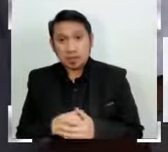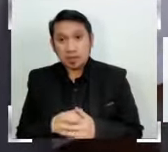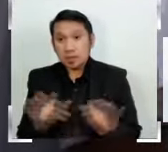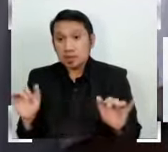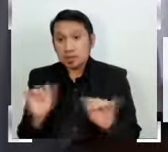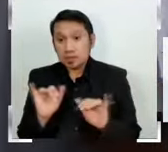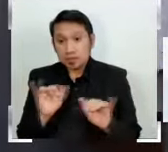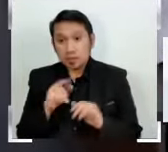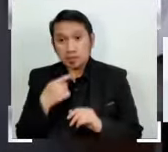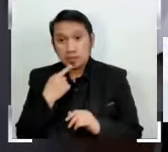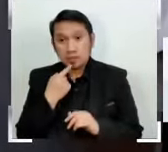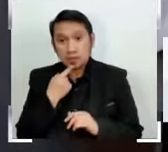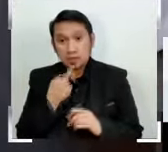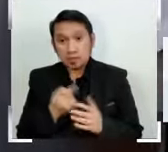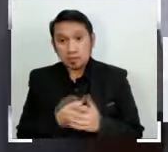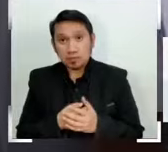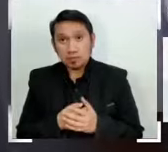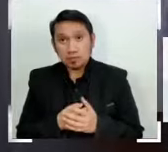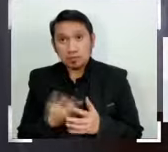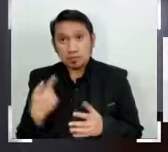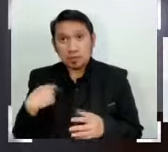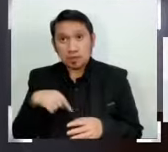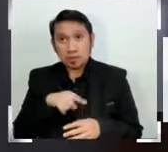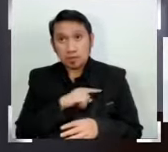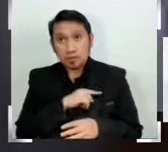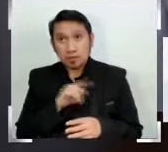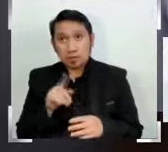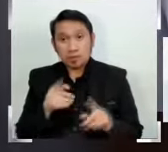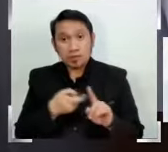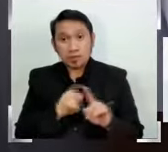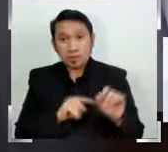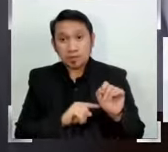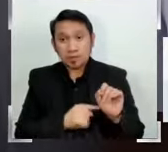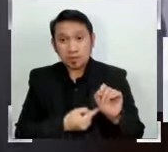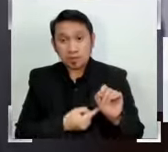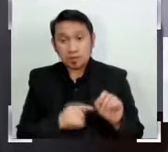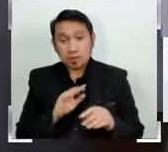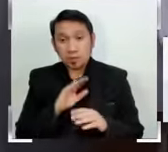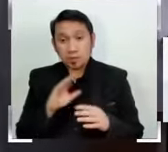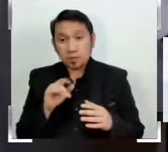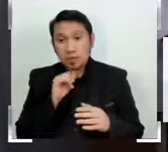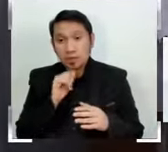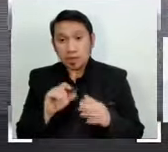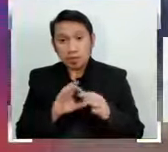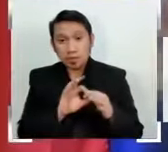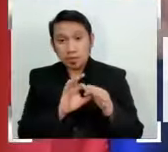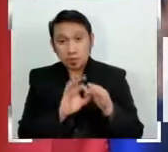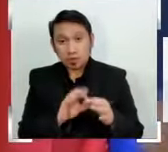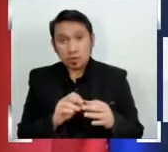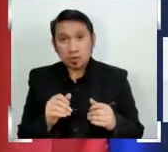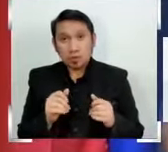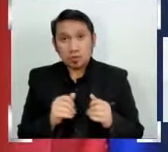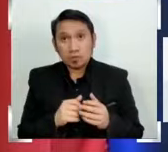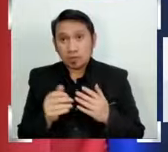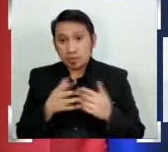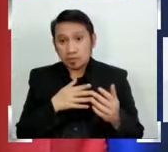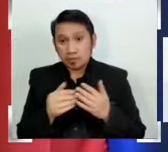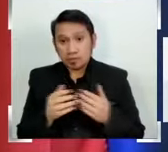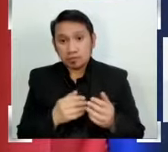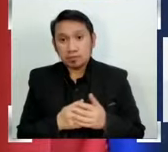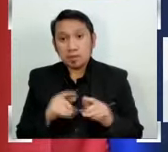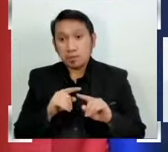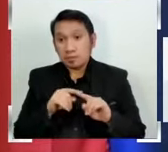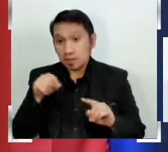ni namin mula sa simula, we will not cooperate with them in any way, shape, or form. Pero itong